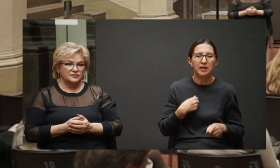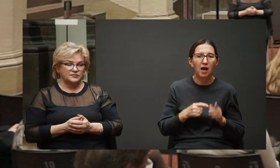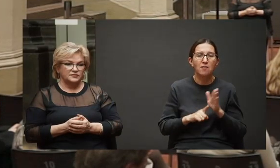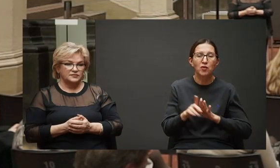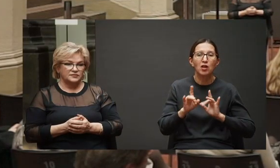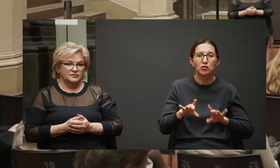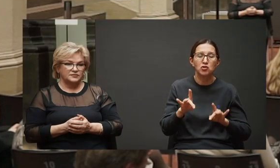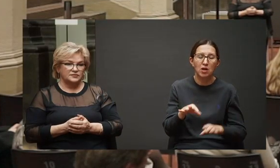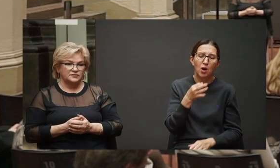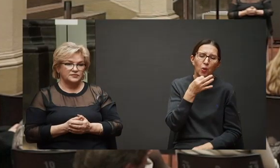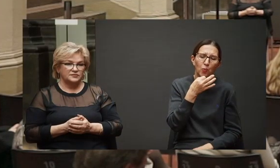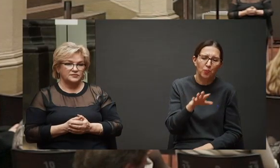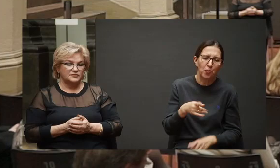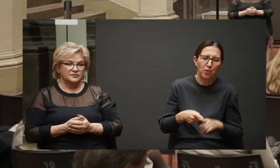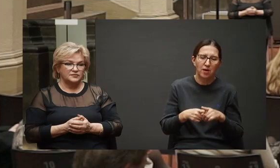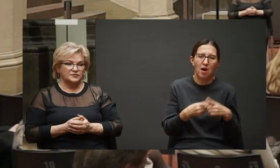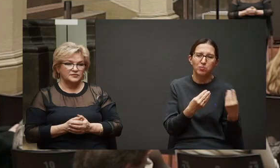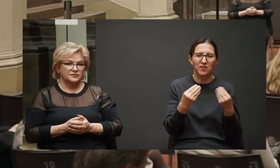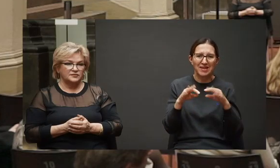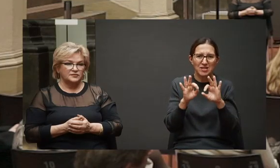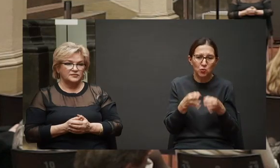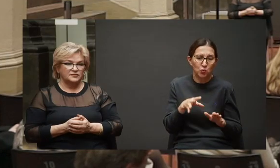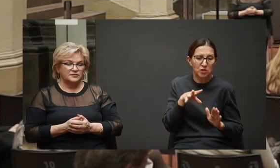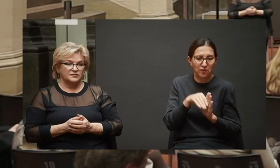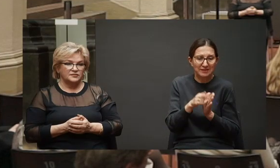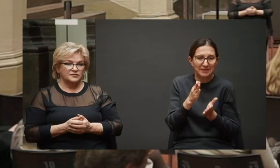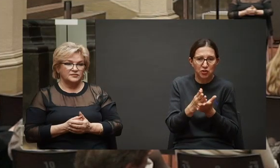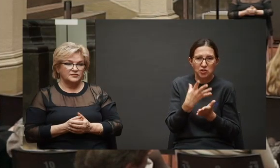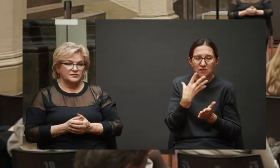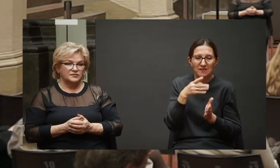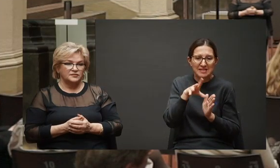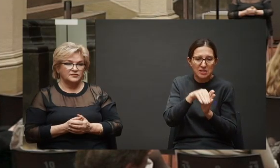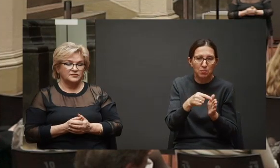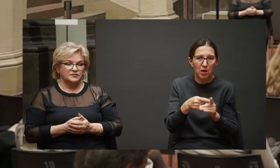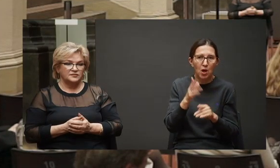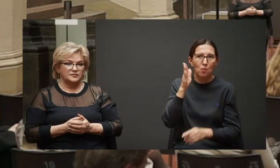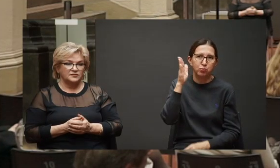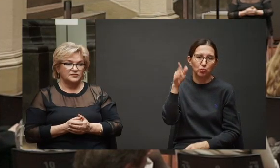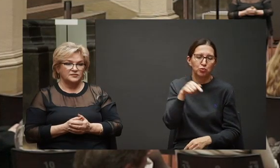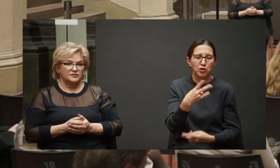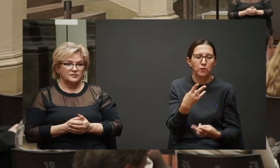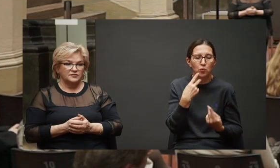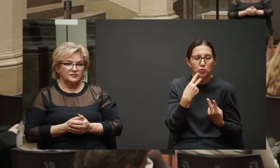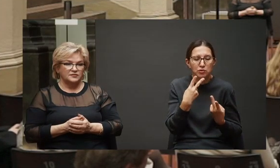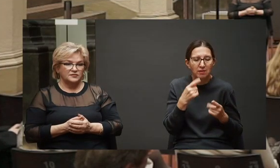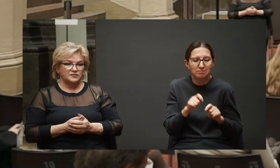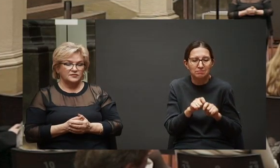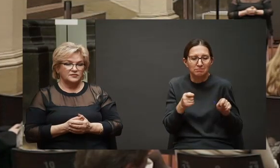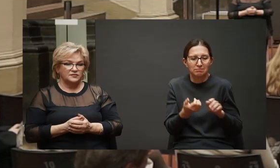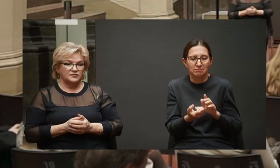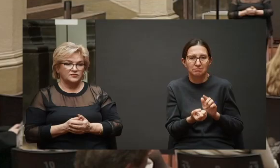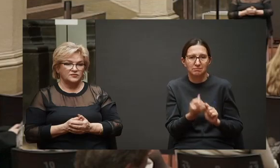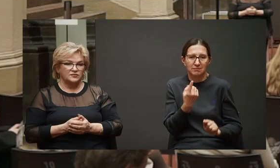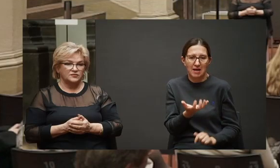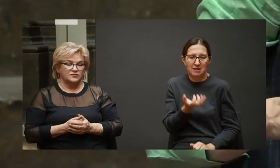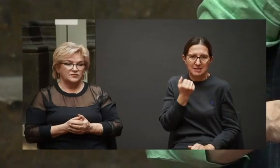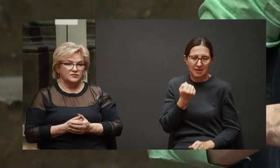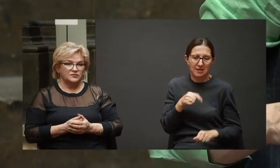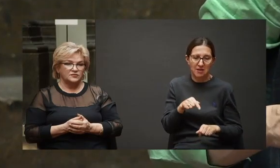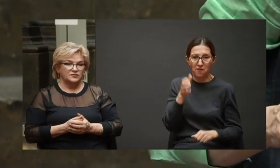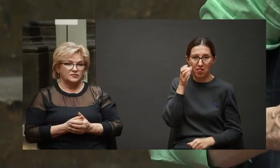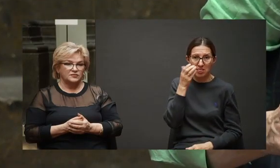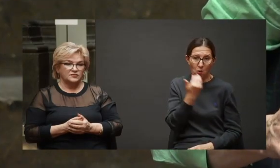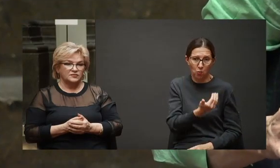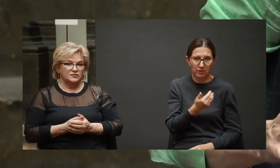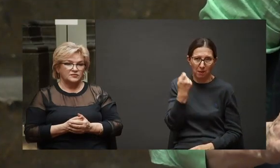да, любое произведение искусства содержит в себе будущее, его еще нужно раскрыть. Собственно, в науке